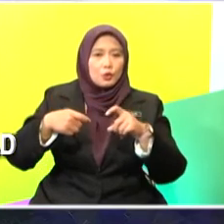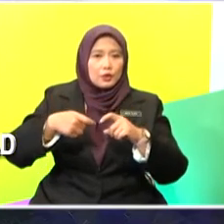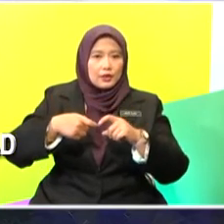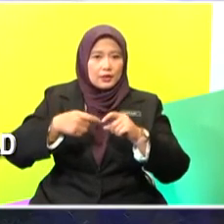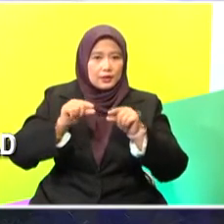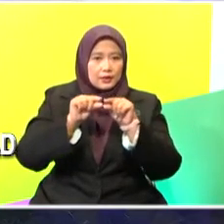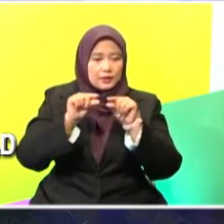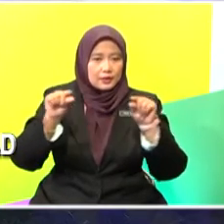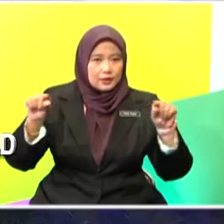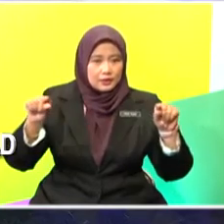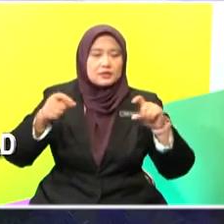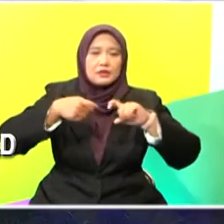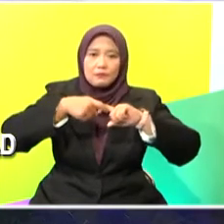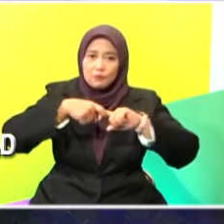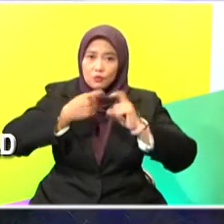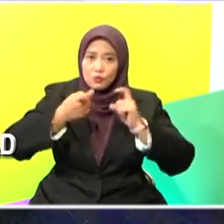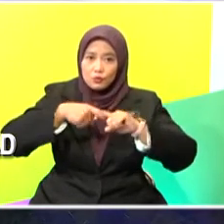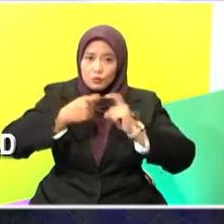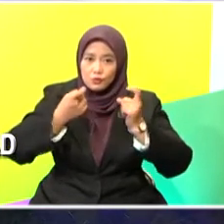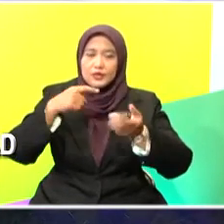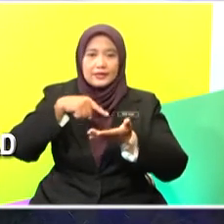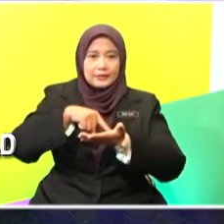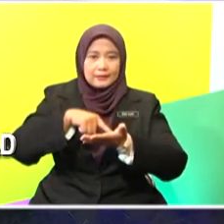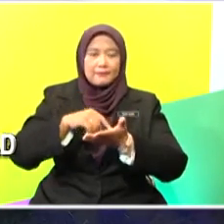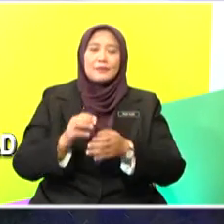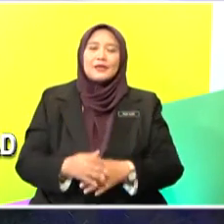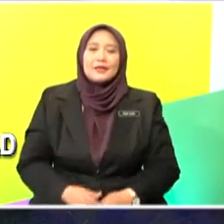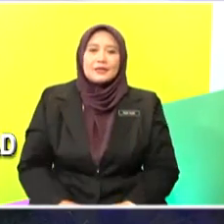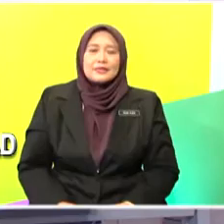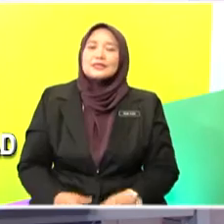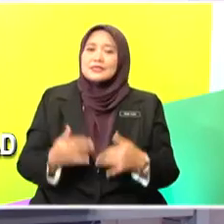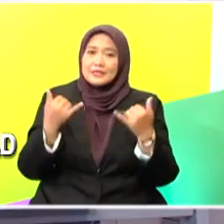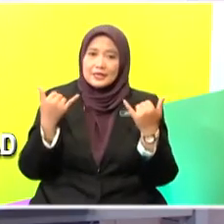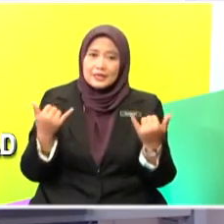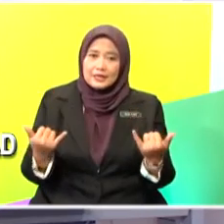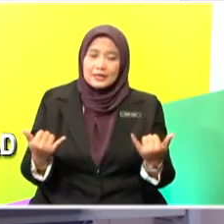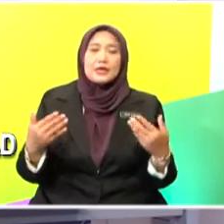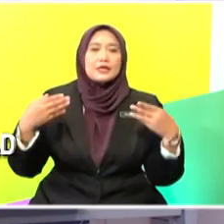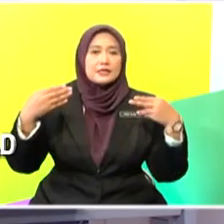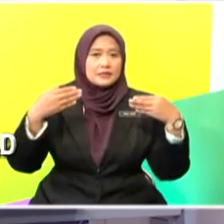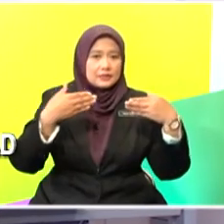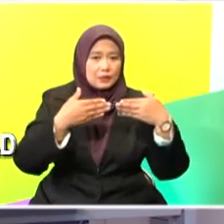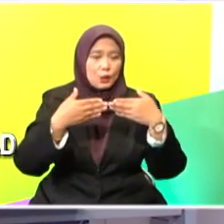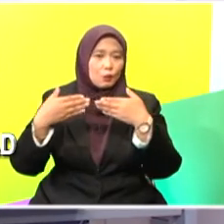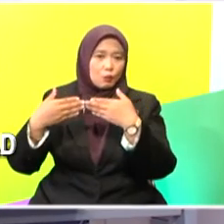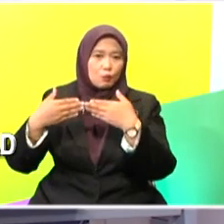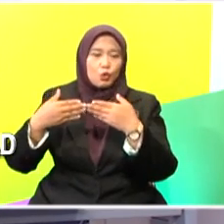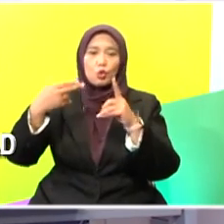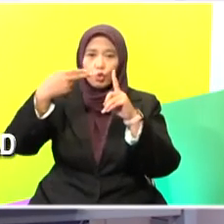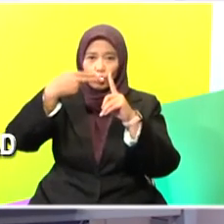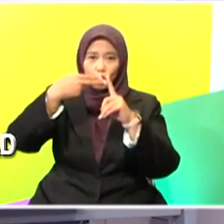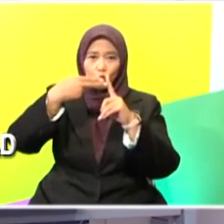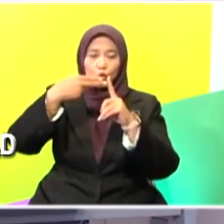huruf B. Okey. Huruf B di atas huruf saya. Sekejap. Saya sambungkan cikgu ya. Okay.